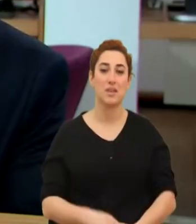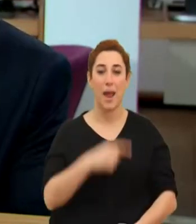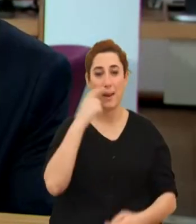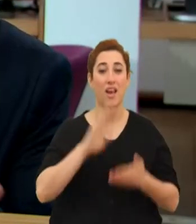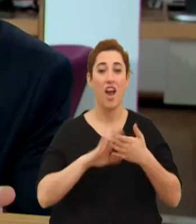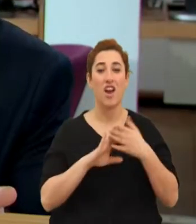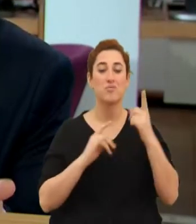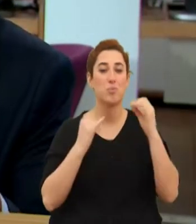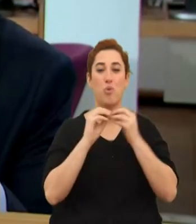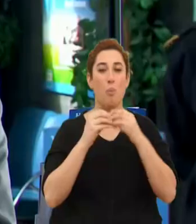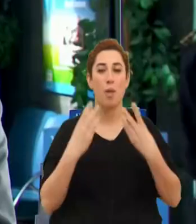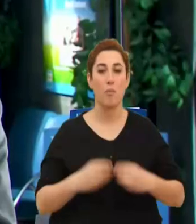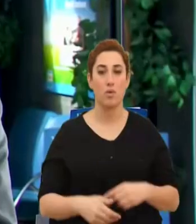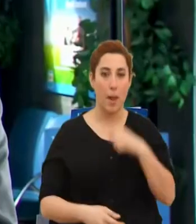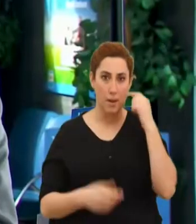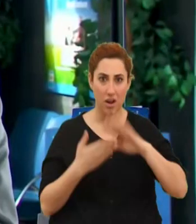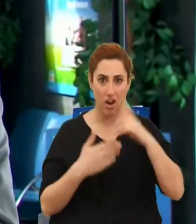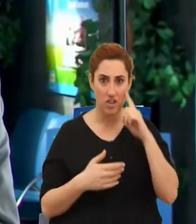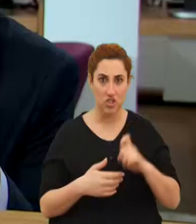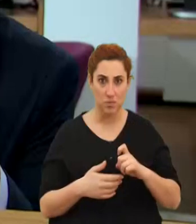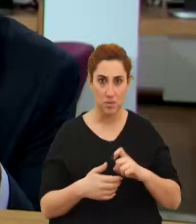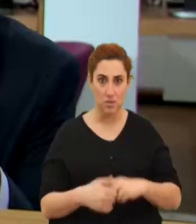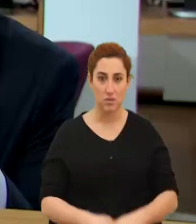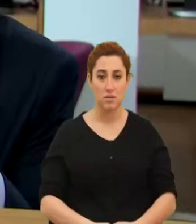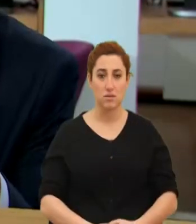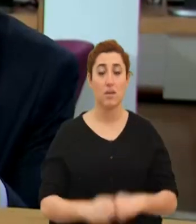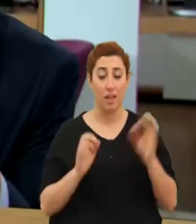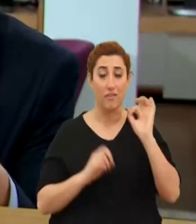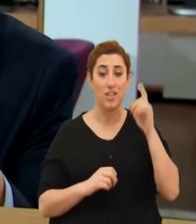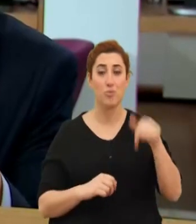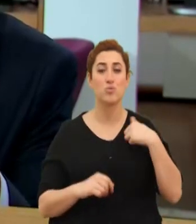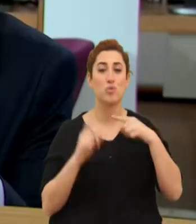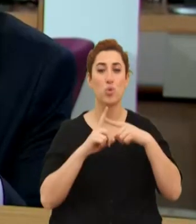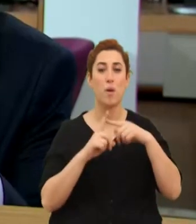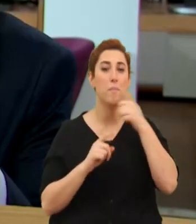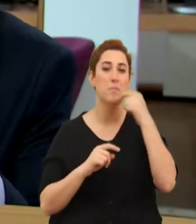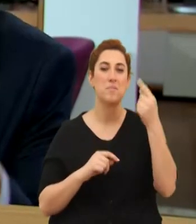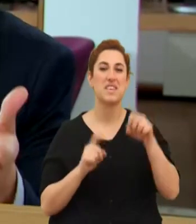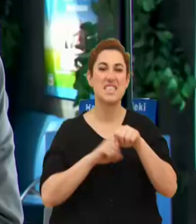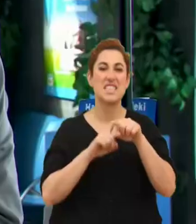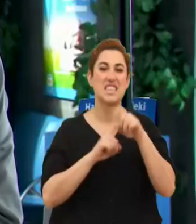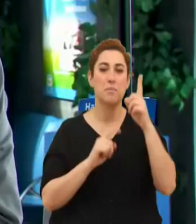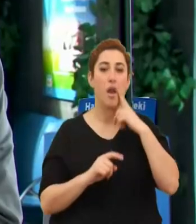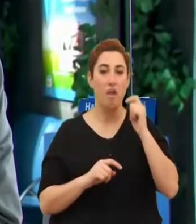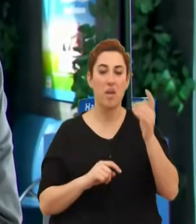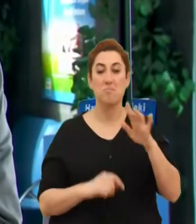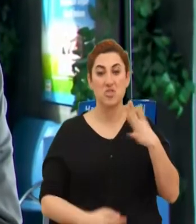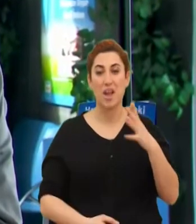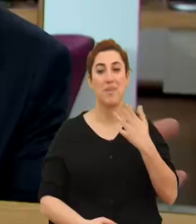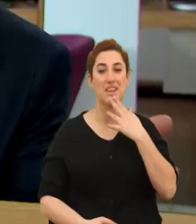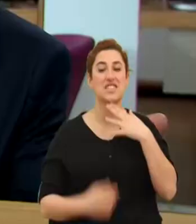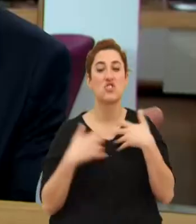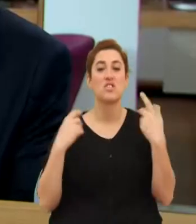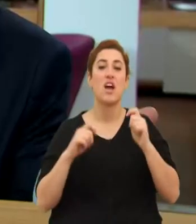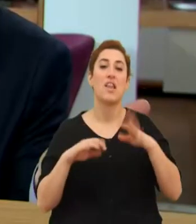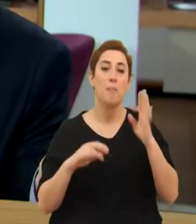erkek arkadaşıyla bir problem yaşıyor. Erkek arkadaşıyla? Evet, ya bu bizim Tuğba'nın babası biraz aksi, ters bir adammış galiba. Kız da